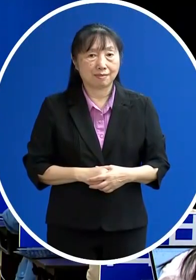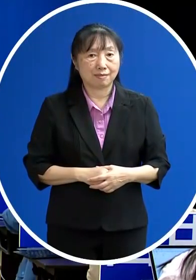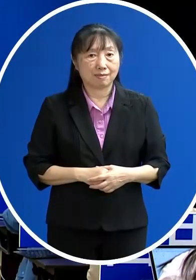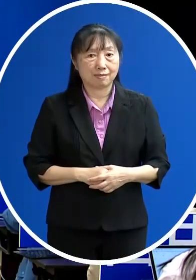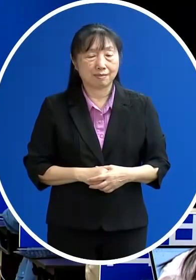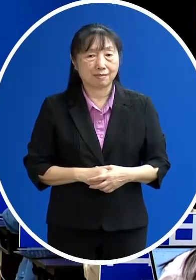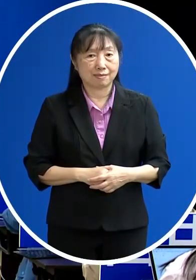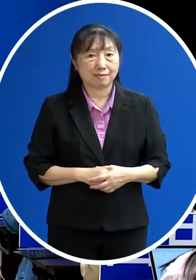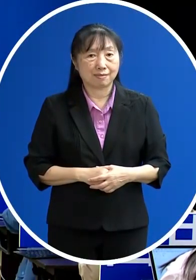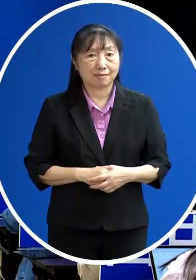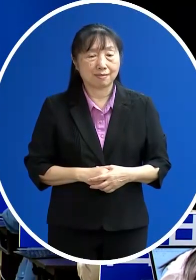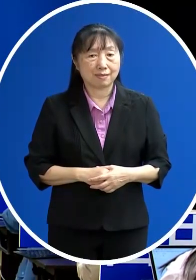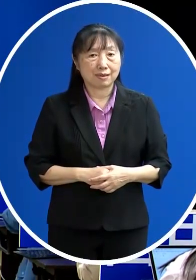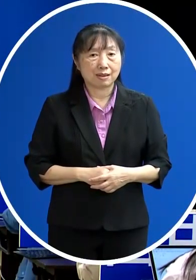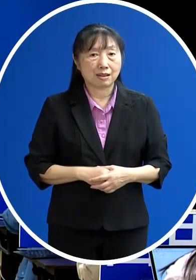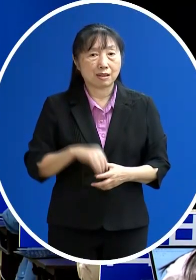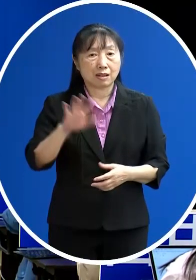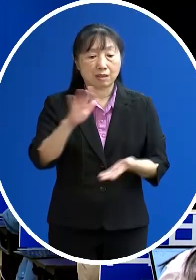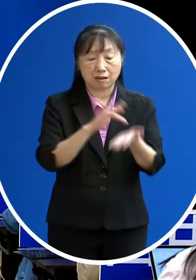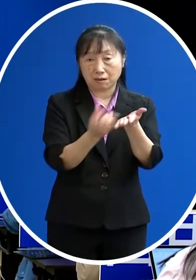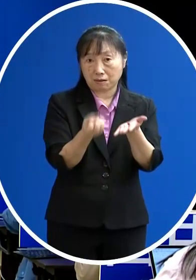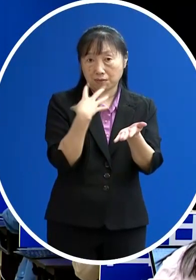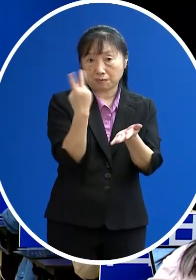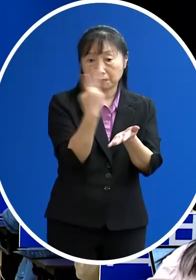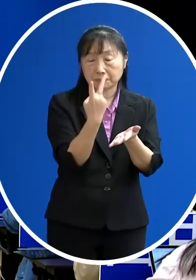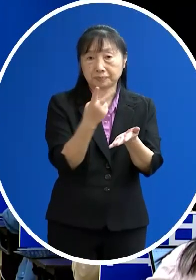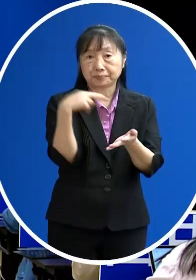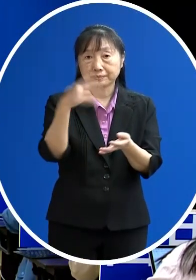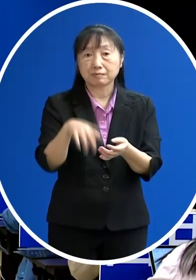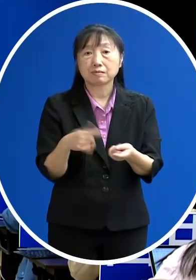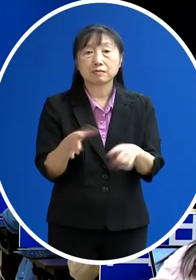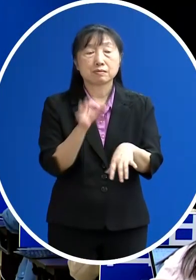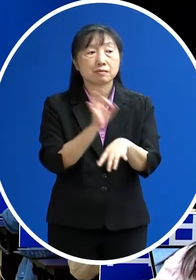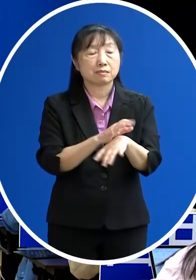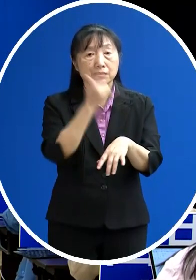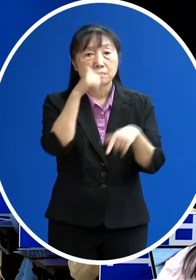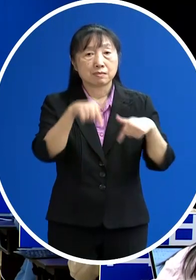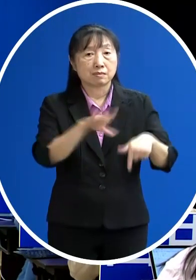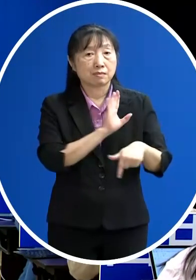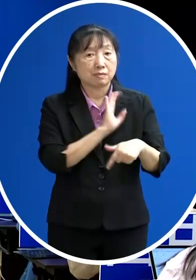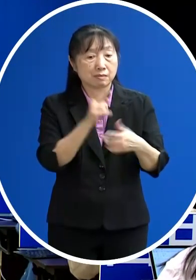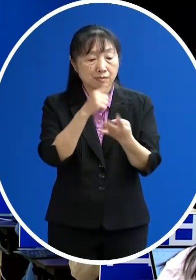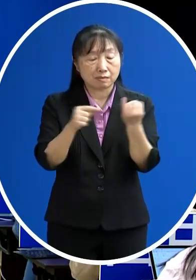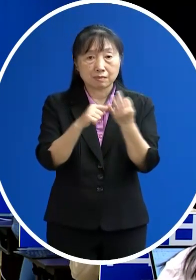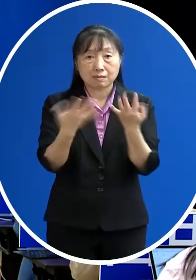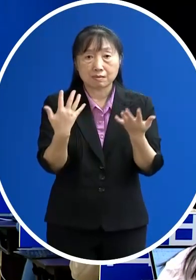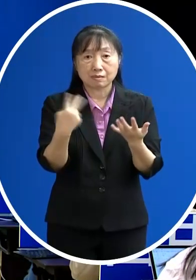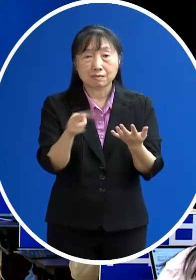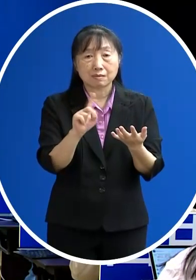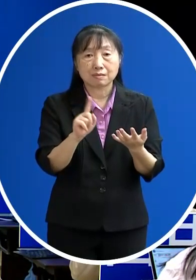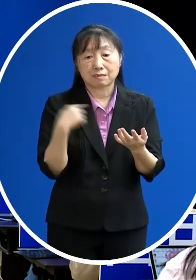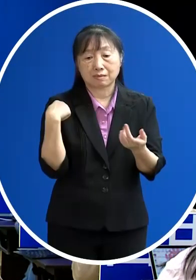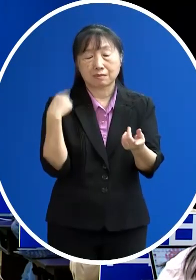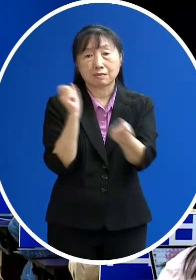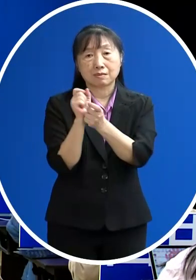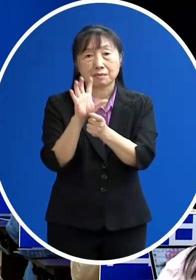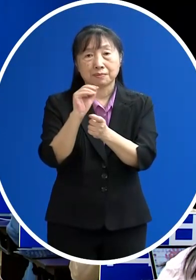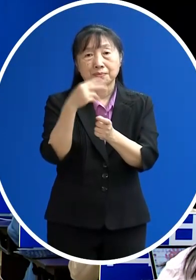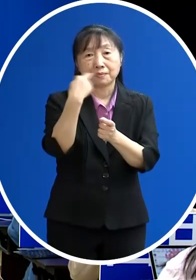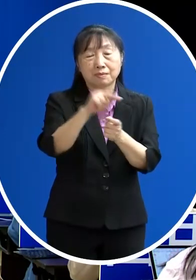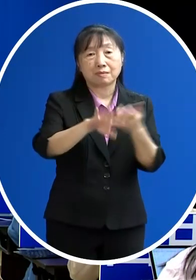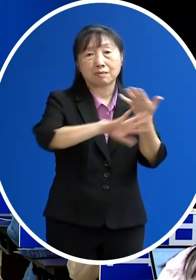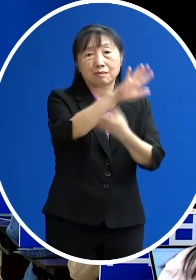部长好，那我想请教是除了两类口服药之外，那那个瑞德西韦的用量如何？然后近来还没有瑞德西韦会